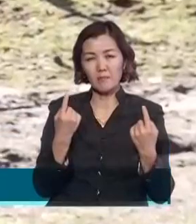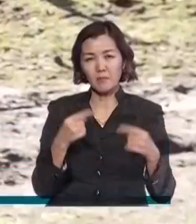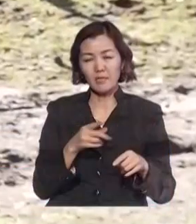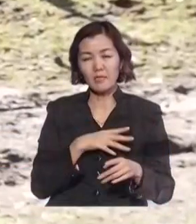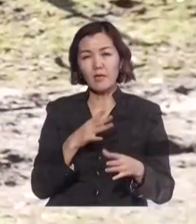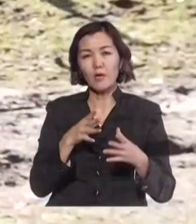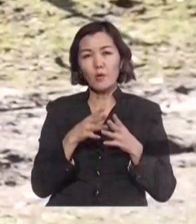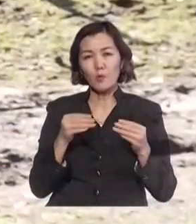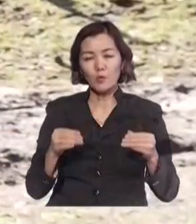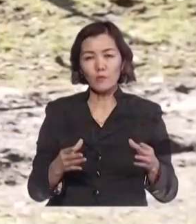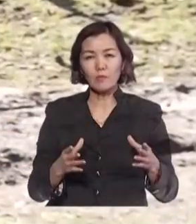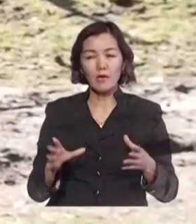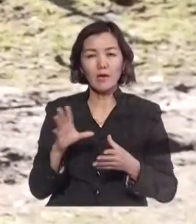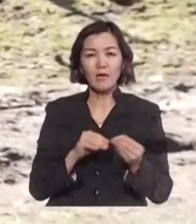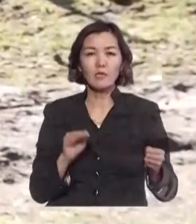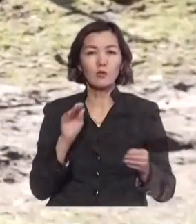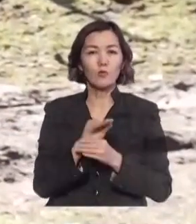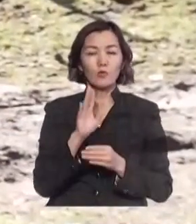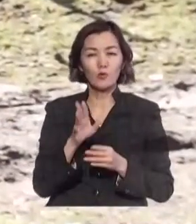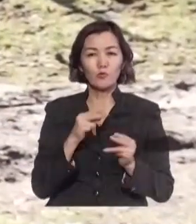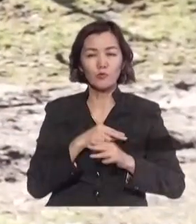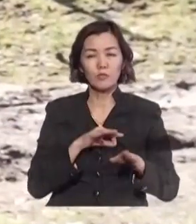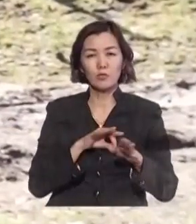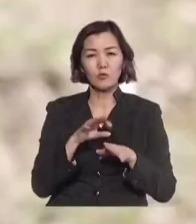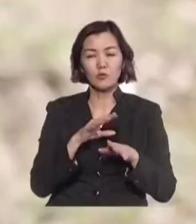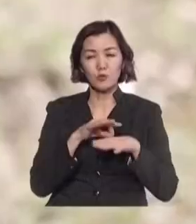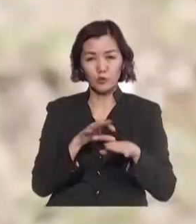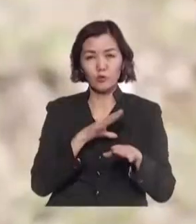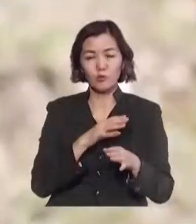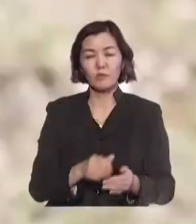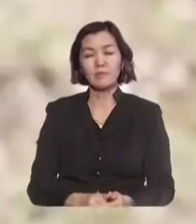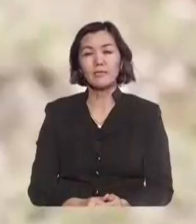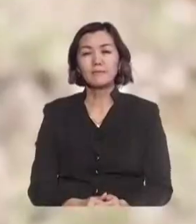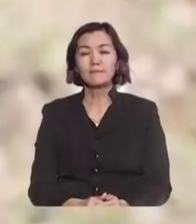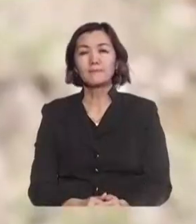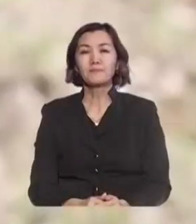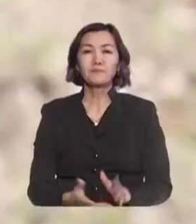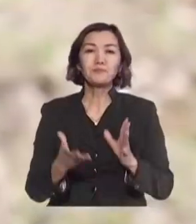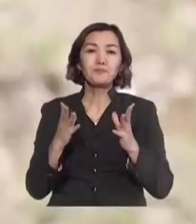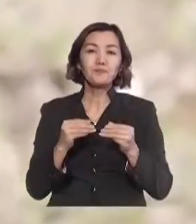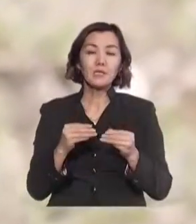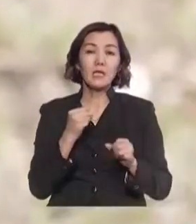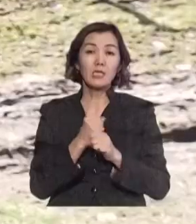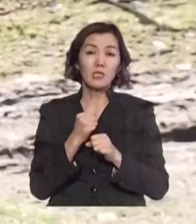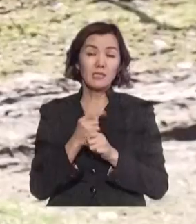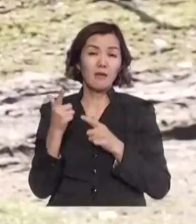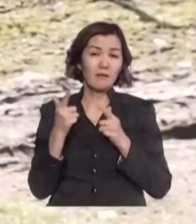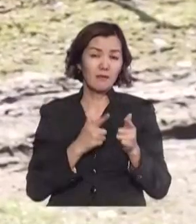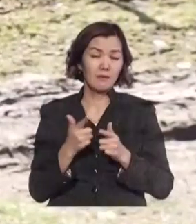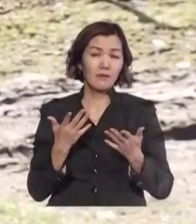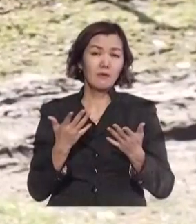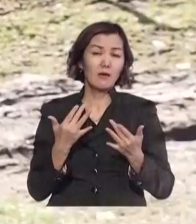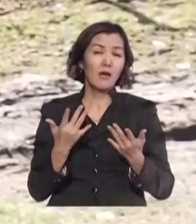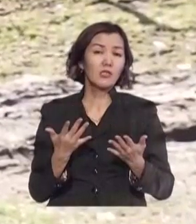биыл қайтадан тоқтыру жұмыстарын жүргізіп отырамыз. Сонда анализ жасап шыққанбыз. Қанша